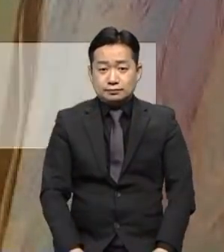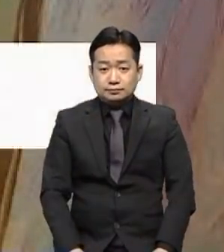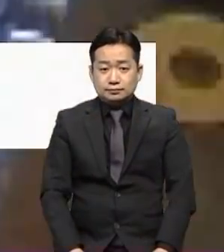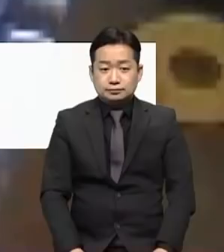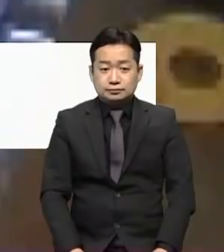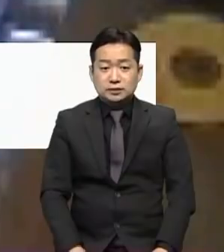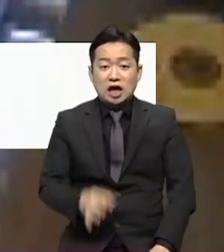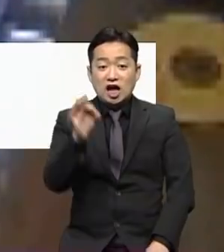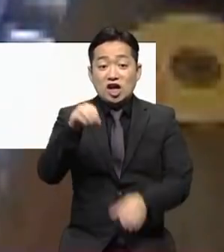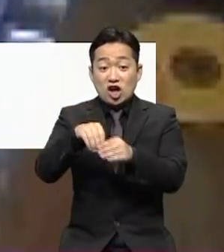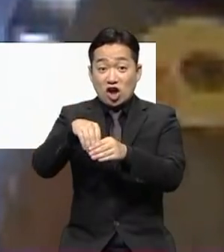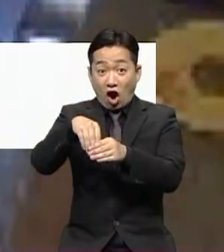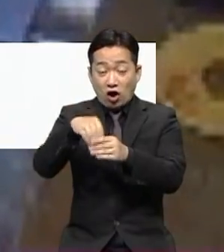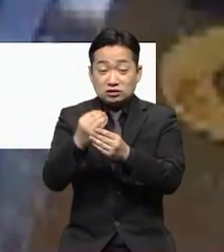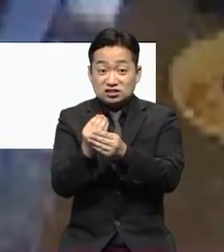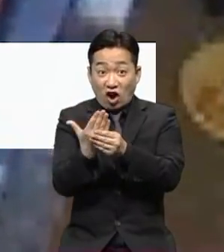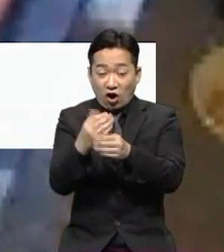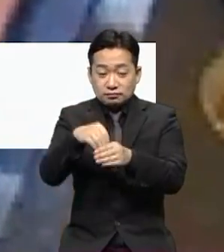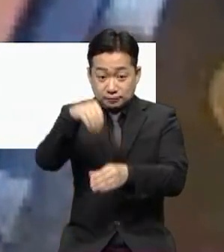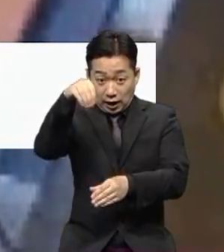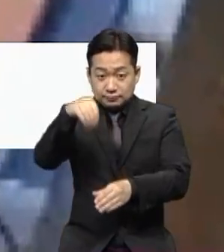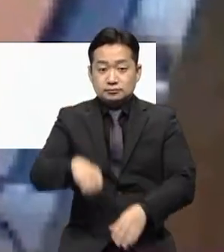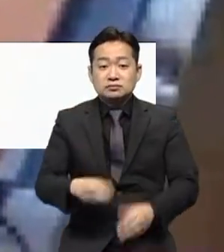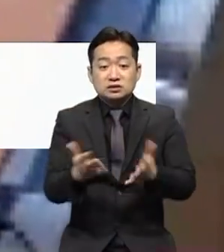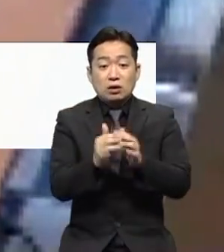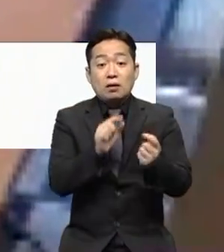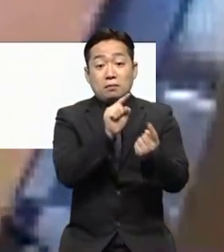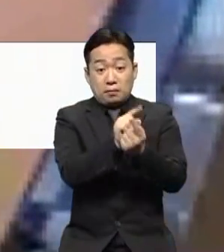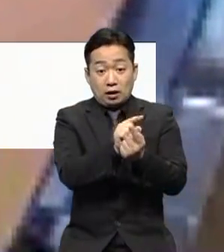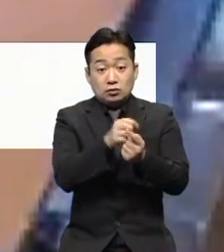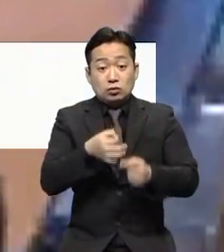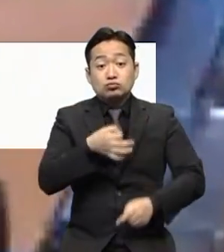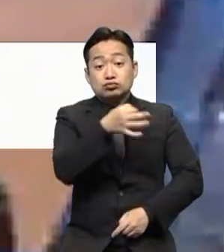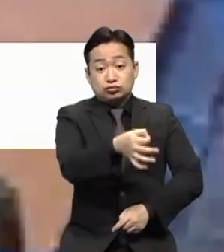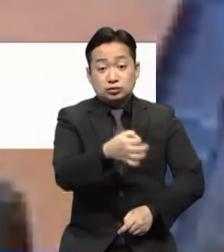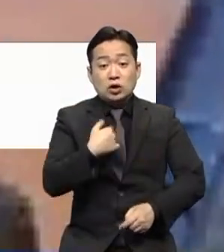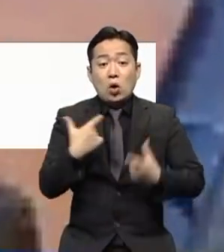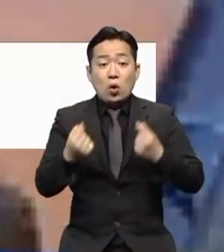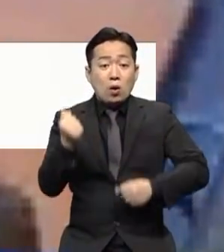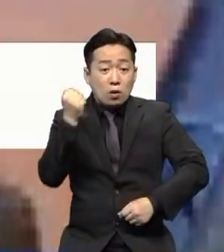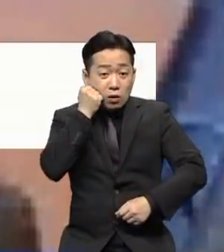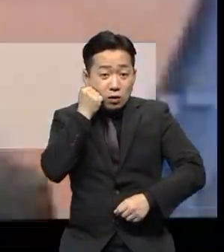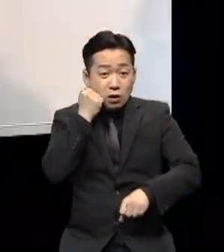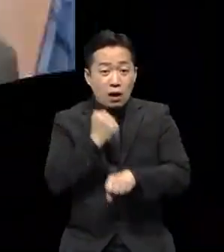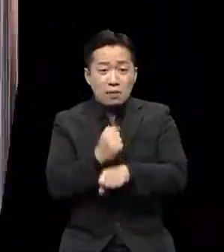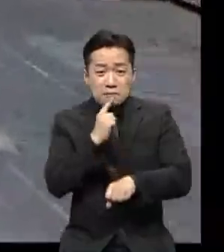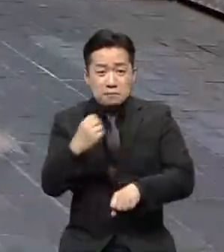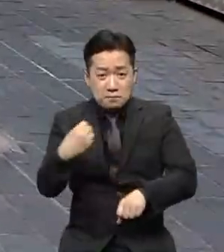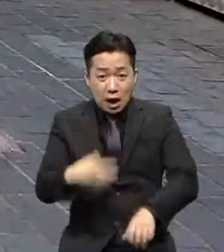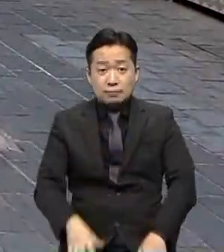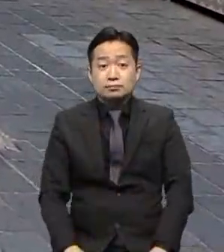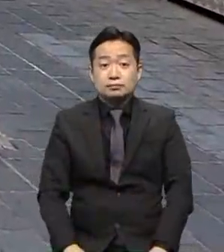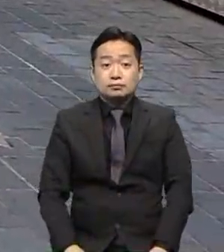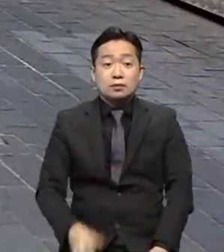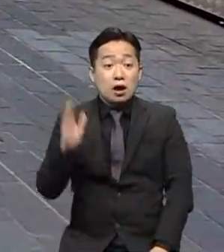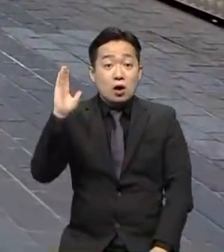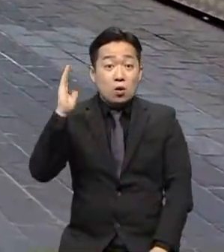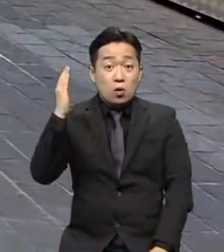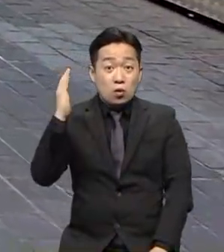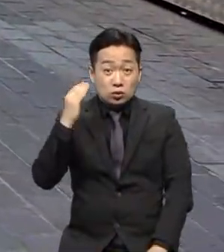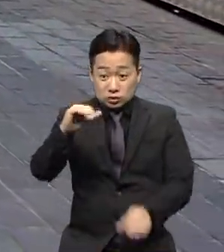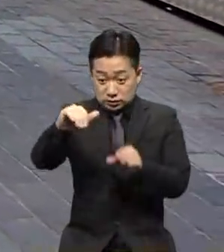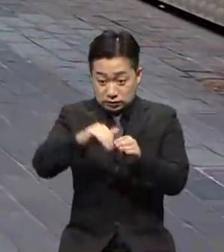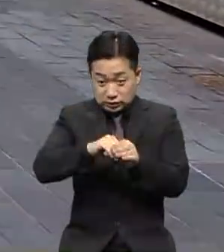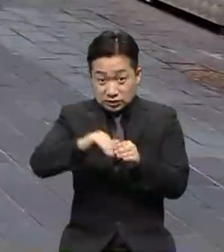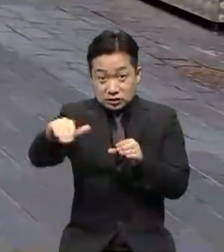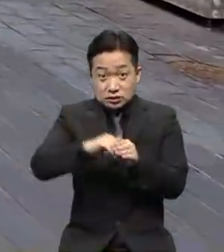현금을 찾아가지고 직원으로 가면은 주라는 거예요. 저처럼 똑같이 또 당했다고. 요즘 계좌 이체가